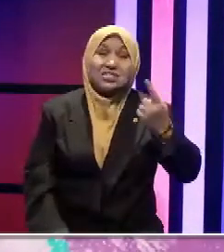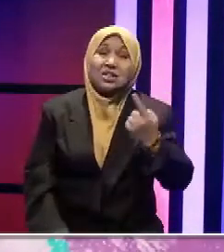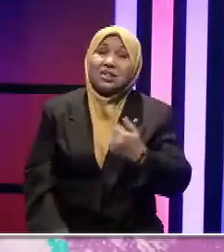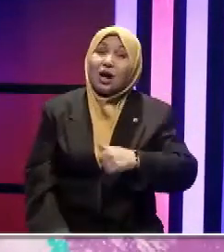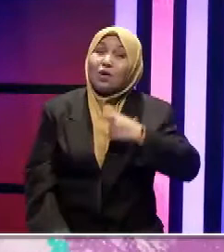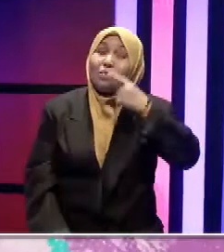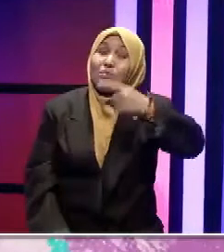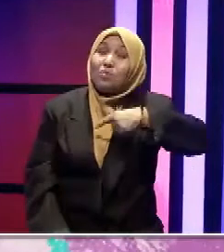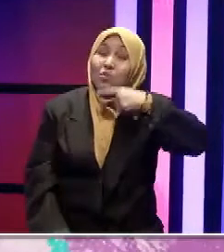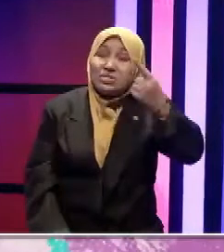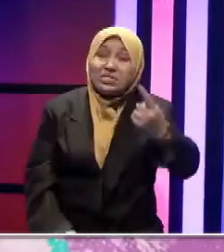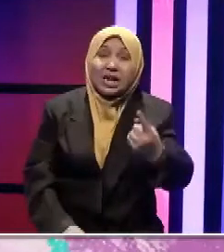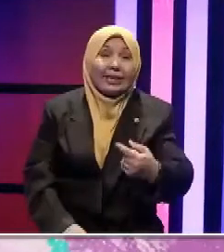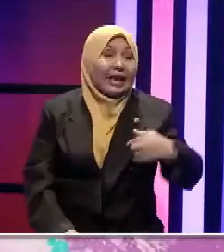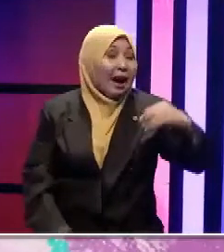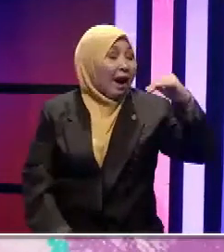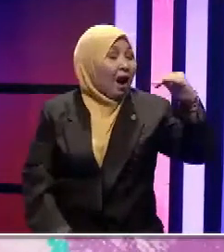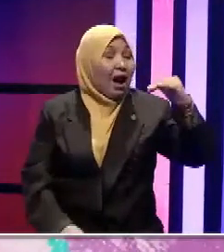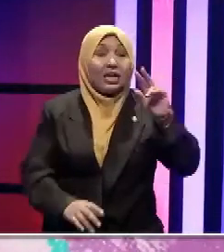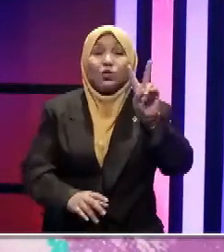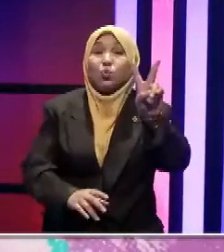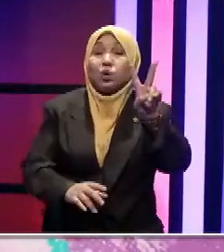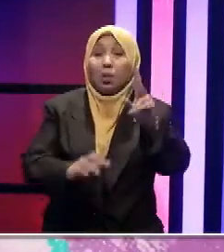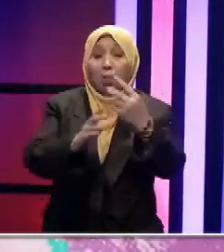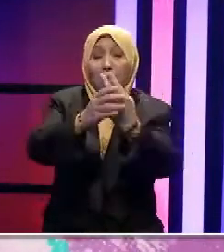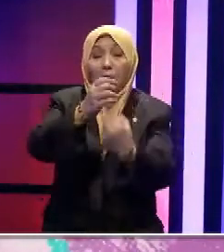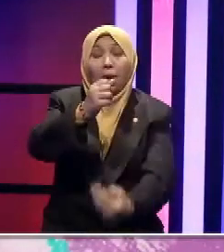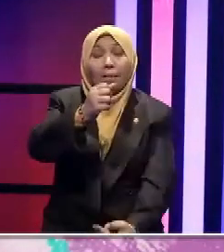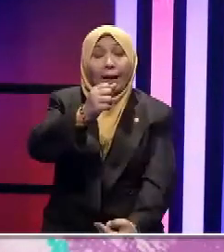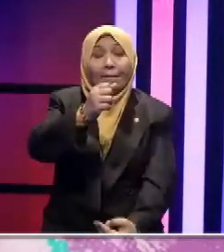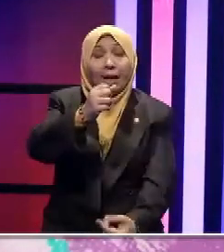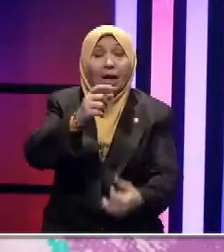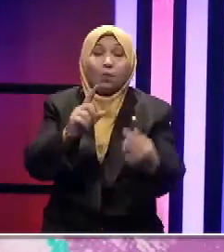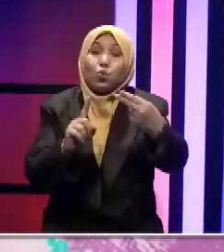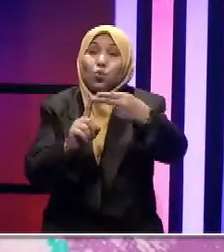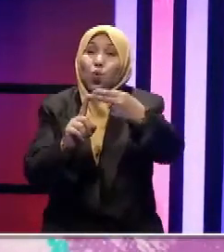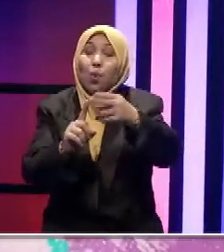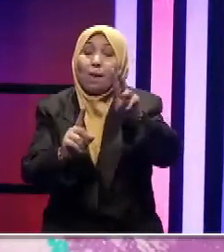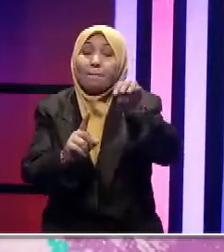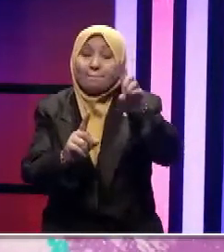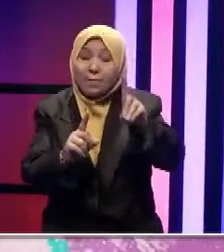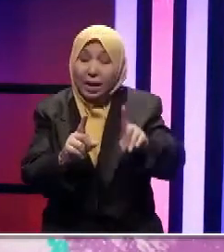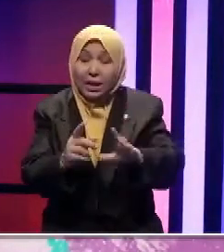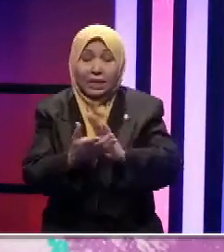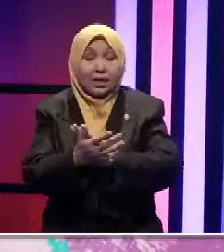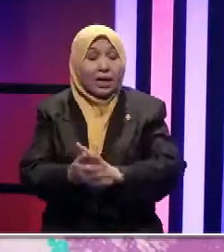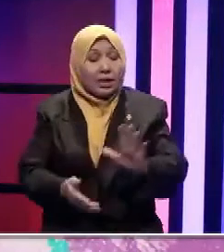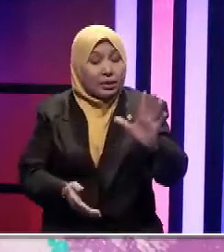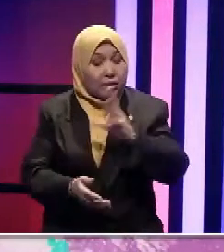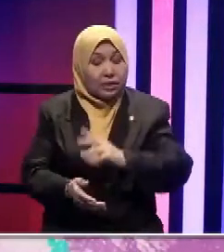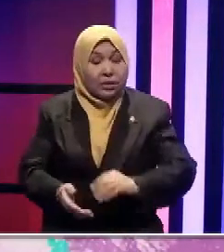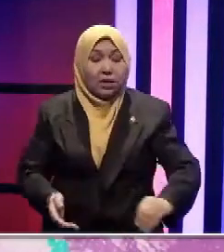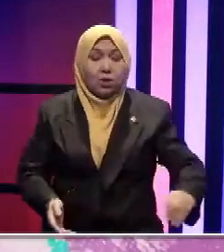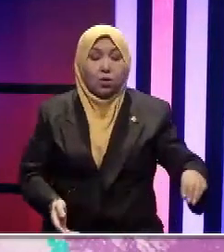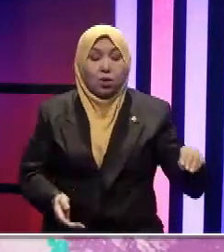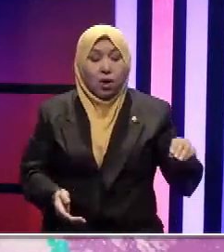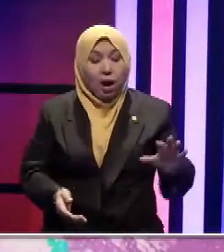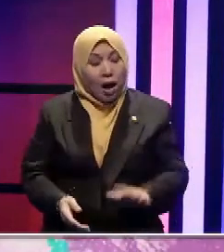karet tenggelam hal yang kedua dalam dalam huruf mad sebelum tuh mudah out How about